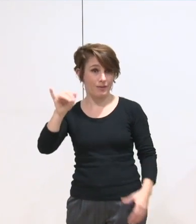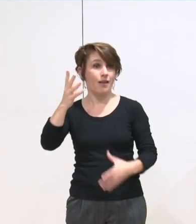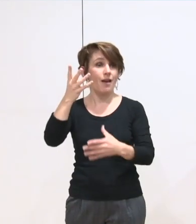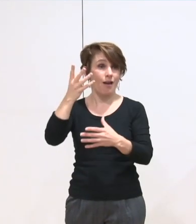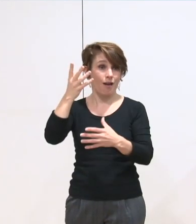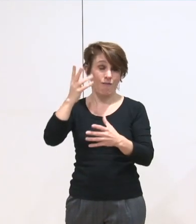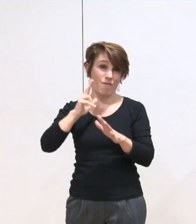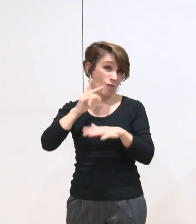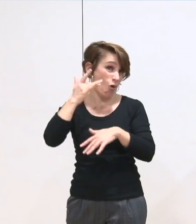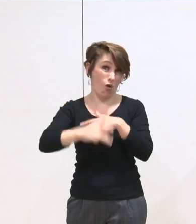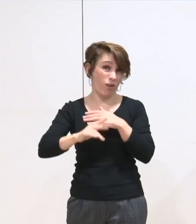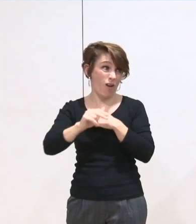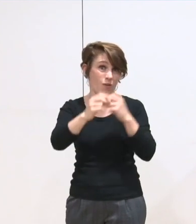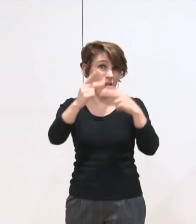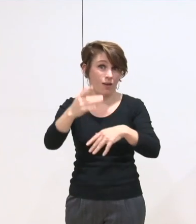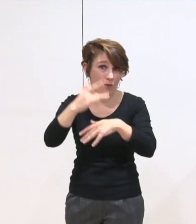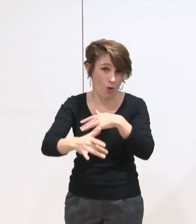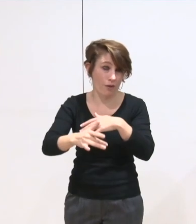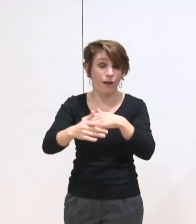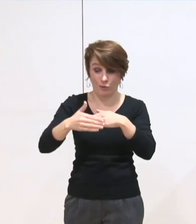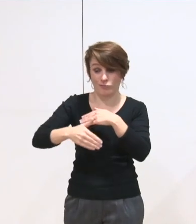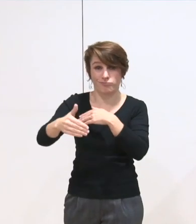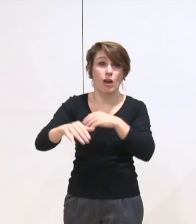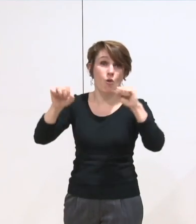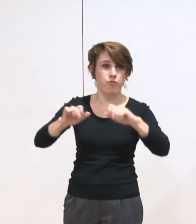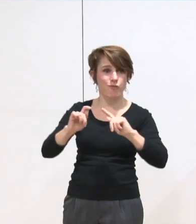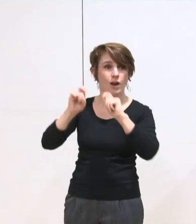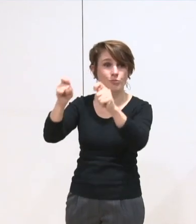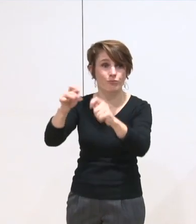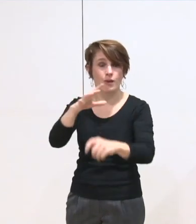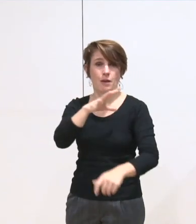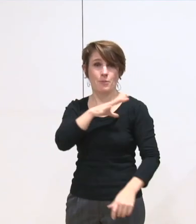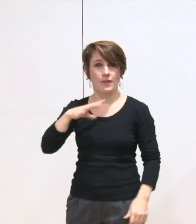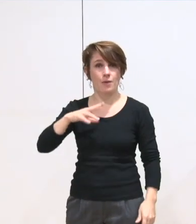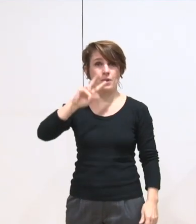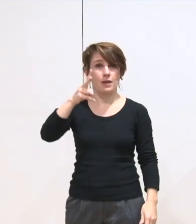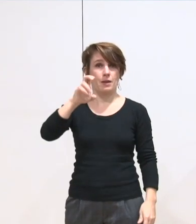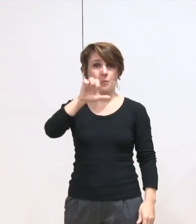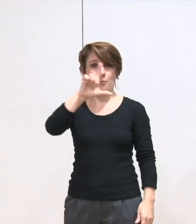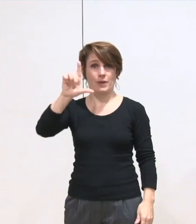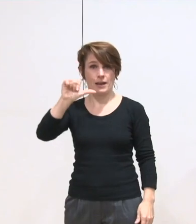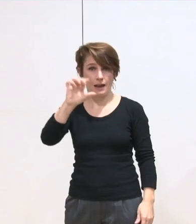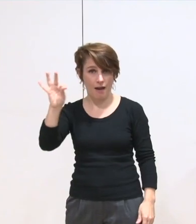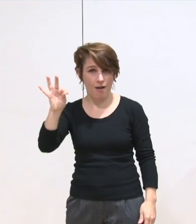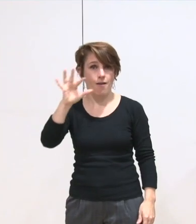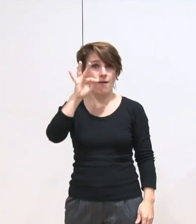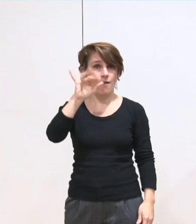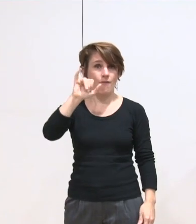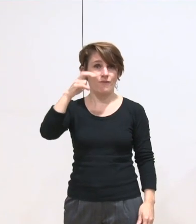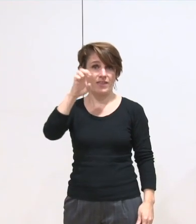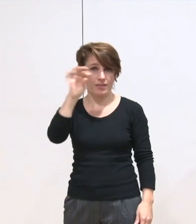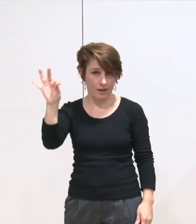Claude Coutas donne pouvoir à Madame Jacta pour la soirée. Suzanne Daté, présent. René de Séglier,